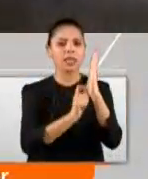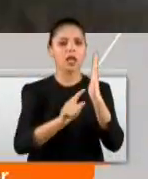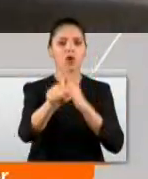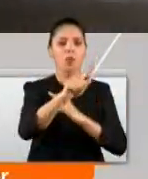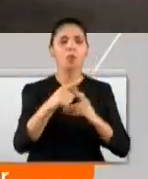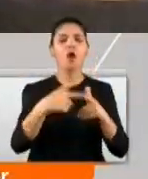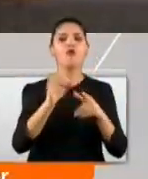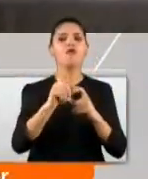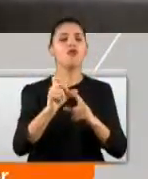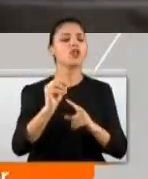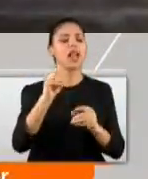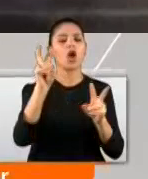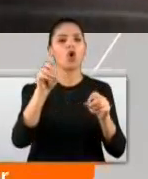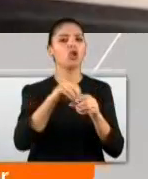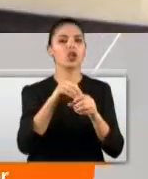bunlar çocuk gibi